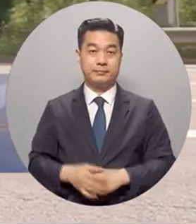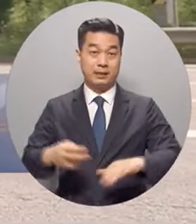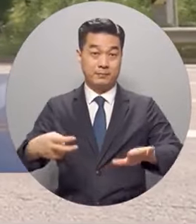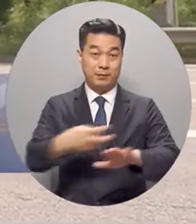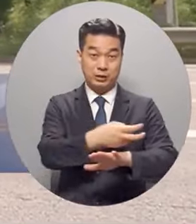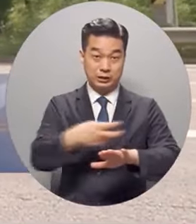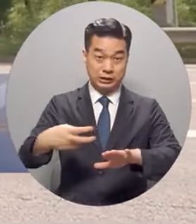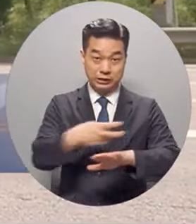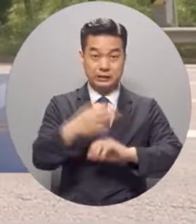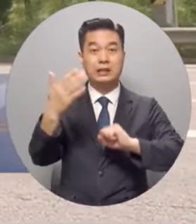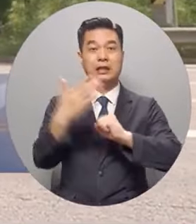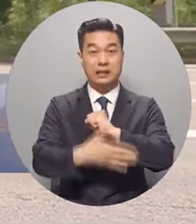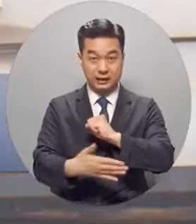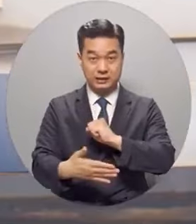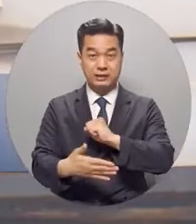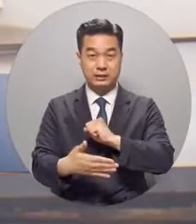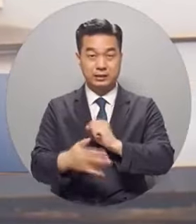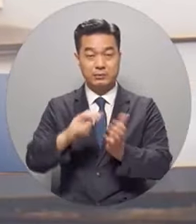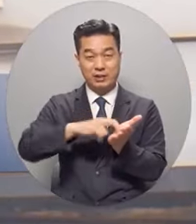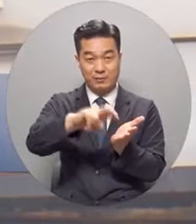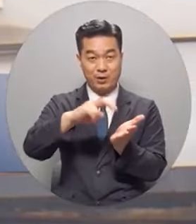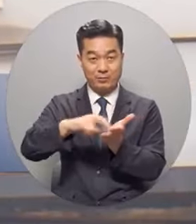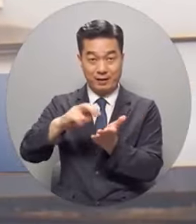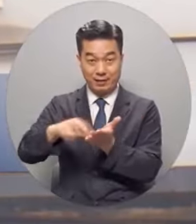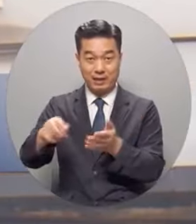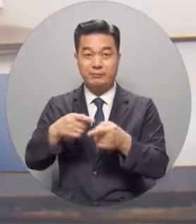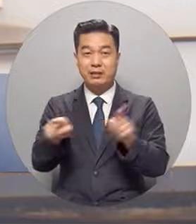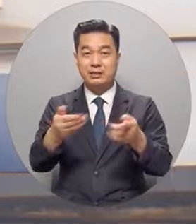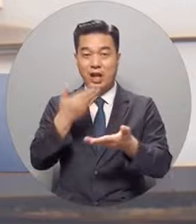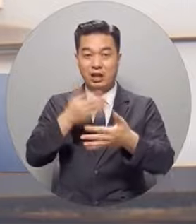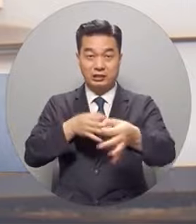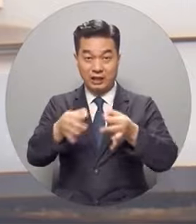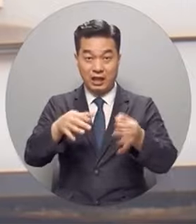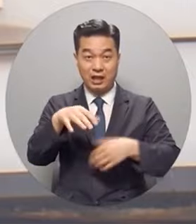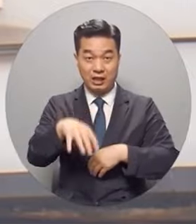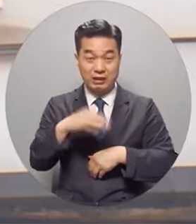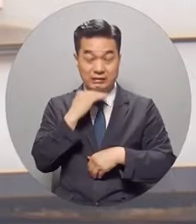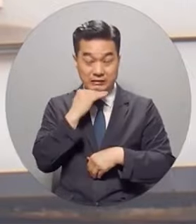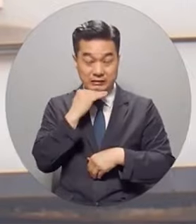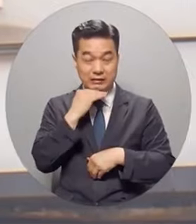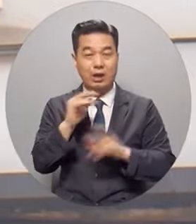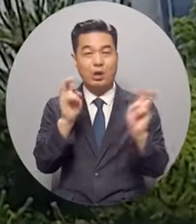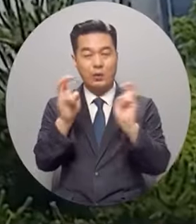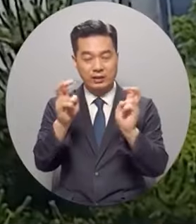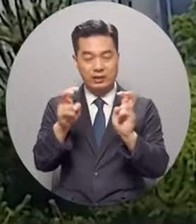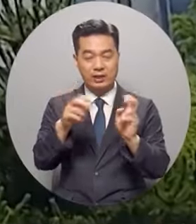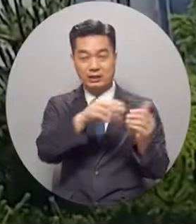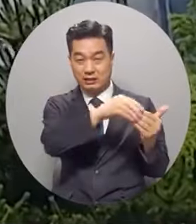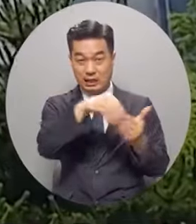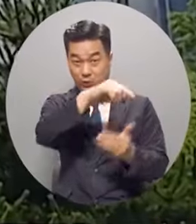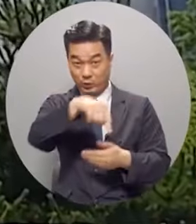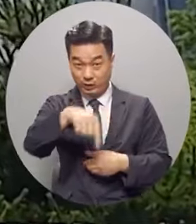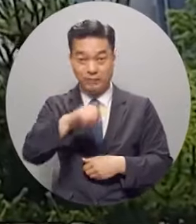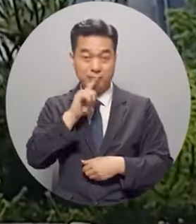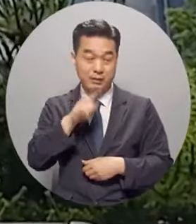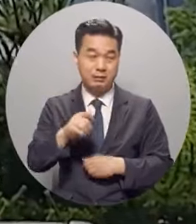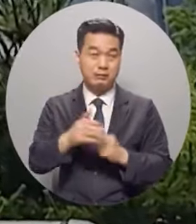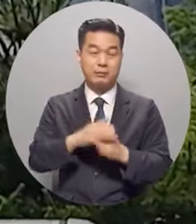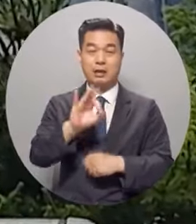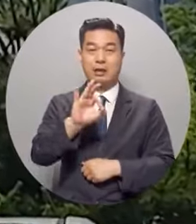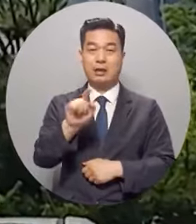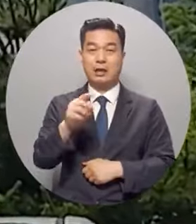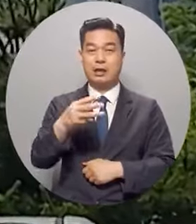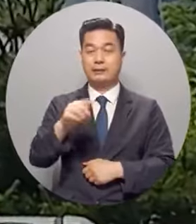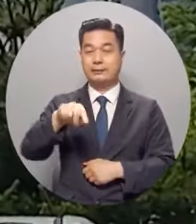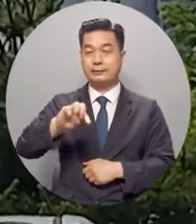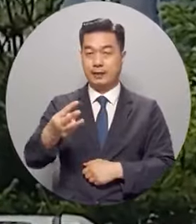보내줘요. 1층 식당에서 기다리면 그 회사 관리자 데리러 올 거다. 또 메이셀의 주소지는 불이 난 아리셀 공장